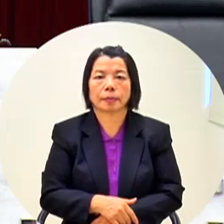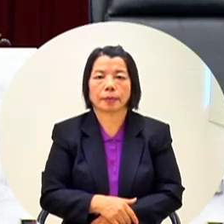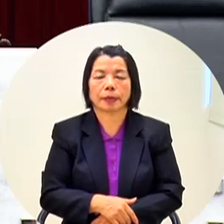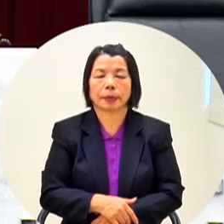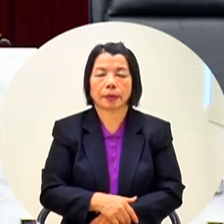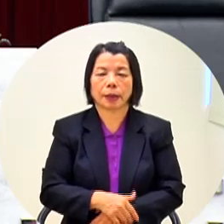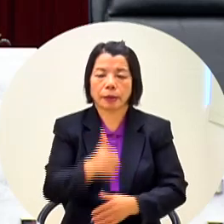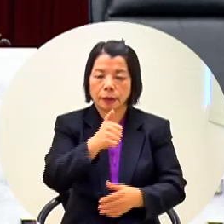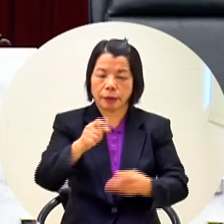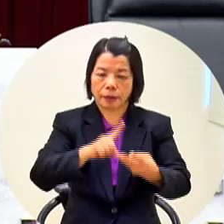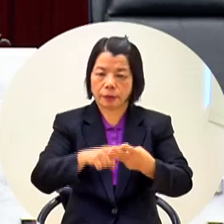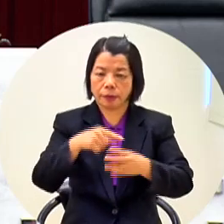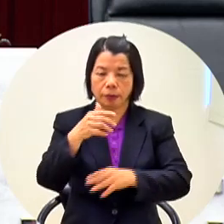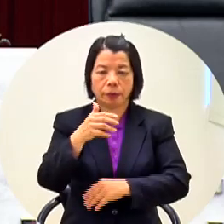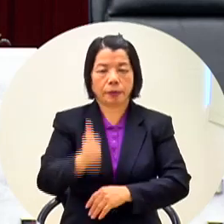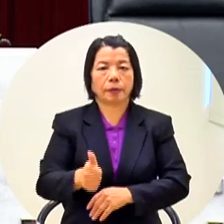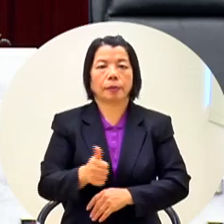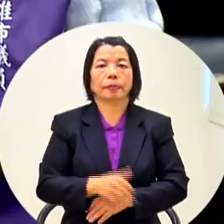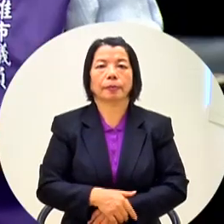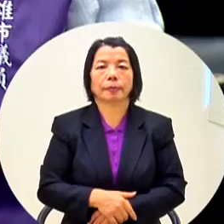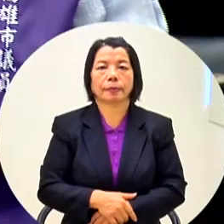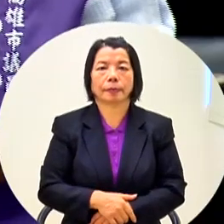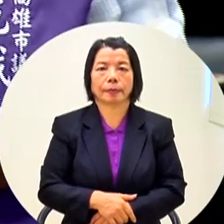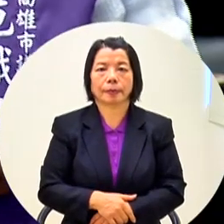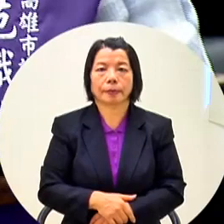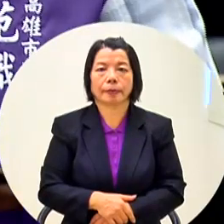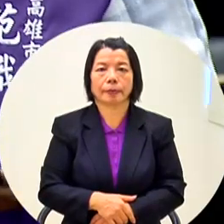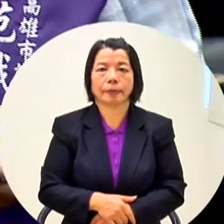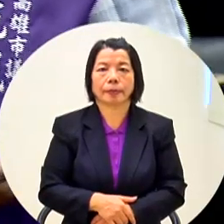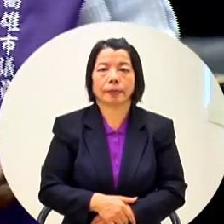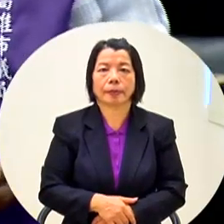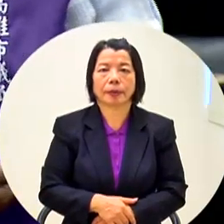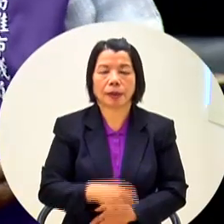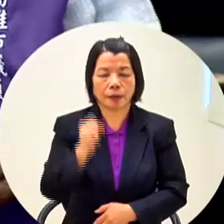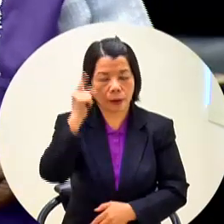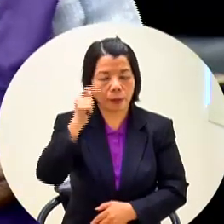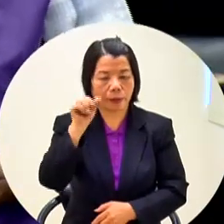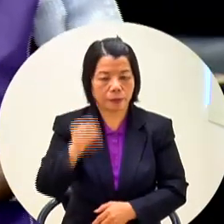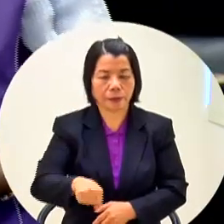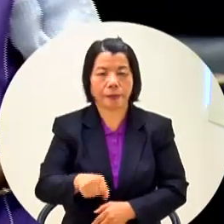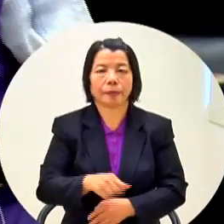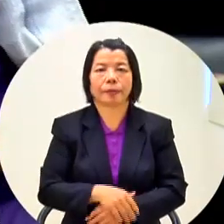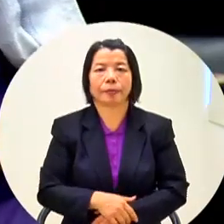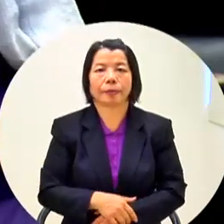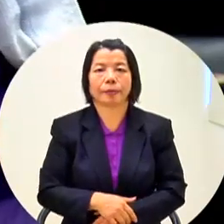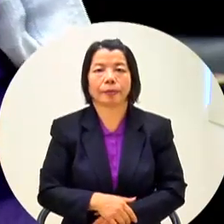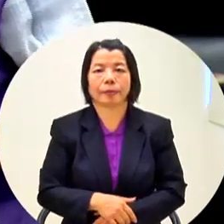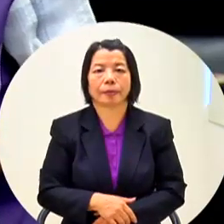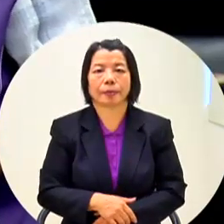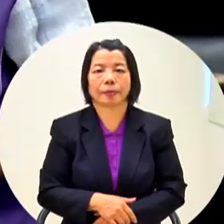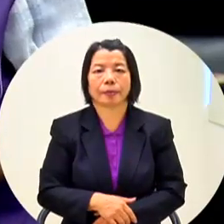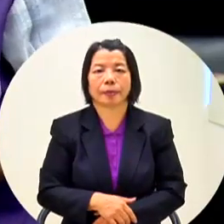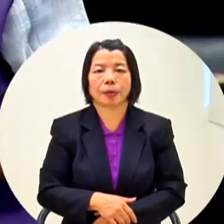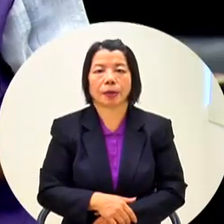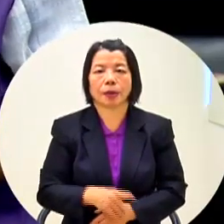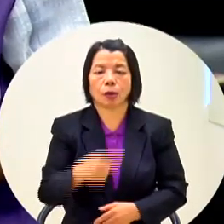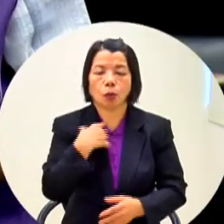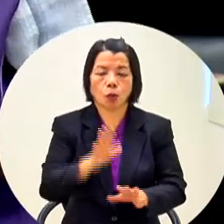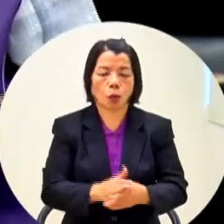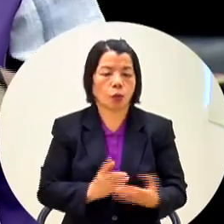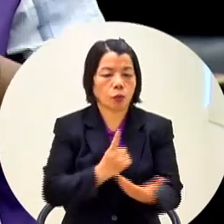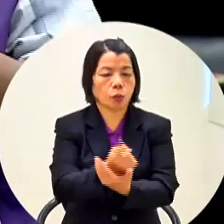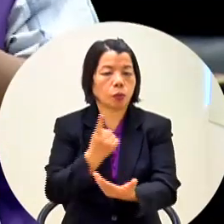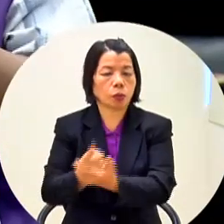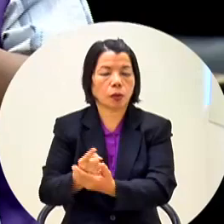谢谢主席哈，这个聪明的裁决，让我这个不参加任何党团的原住民议